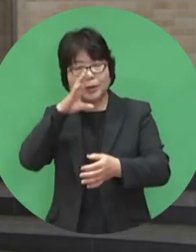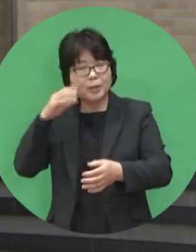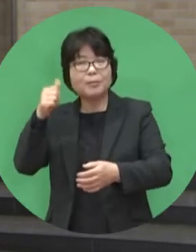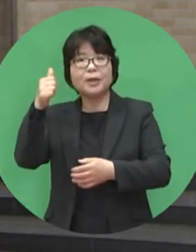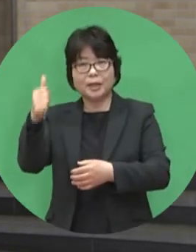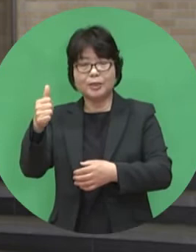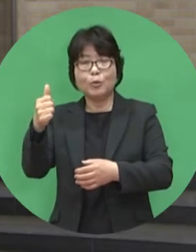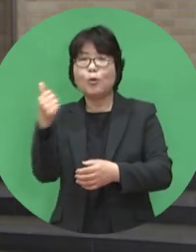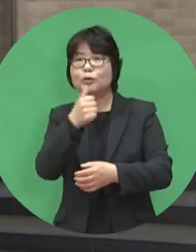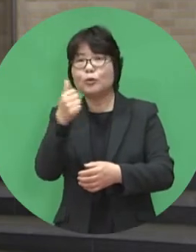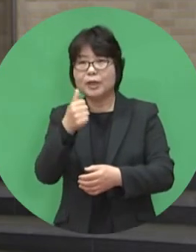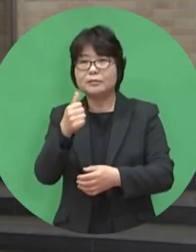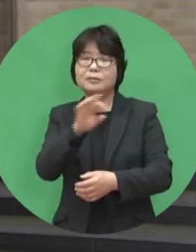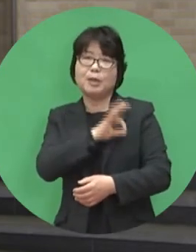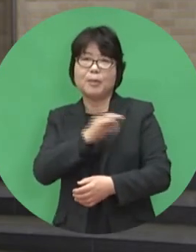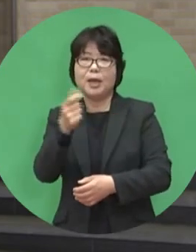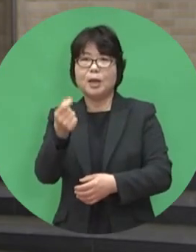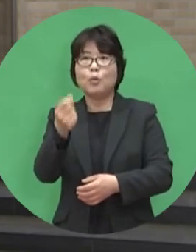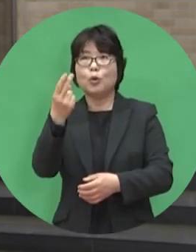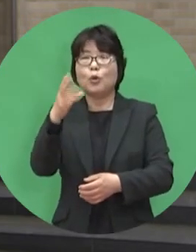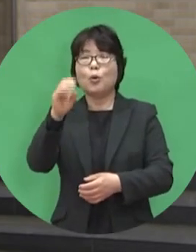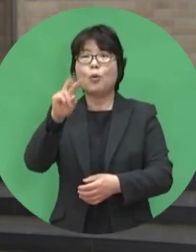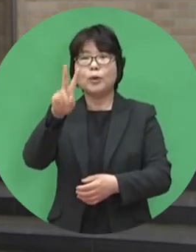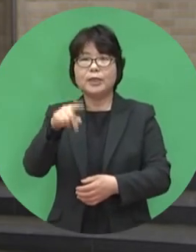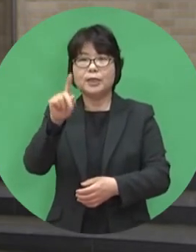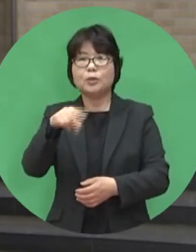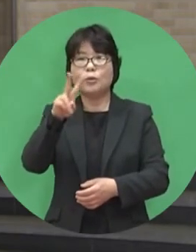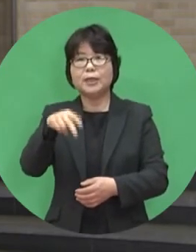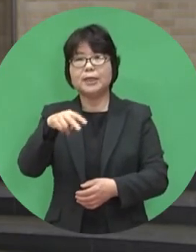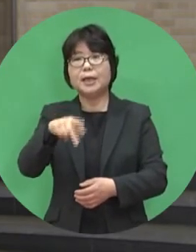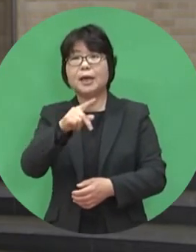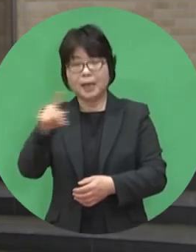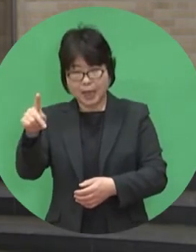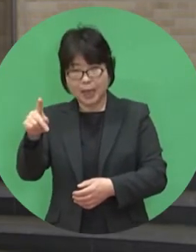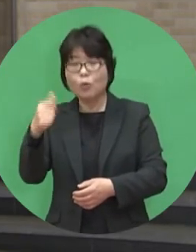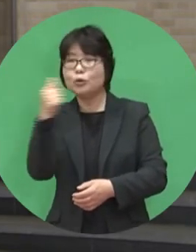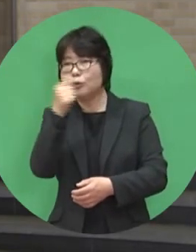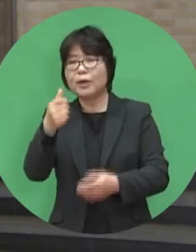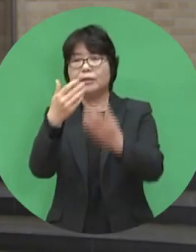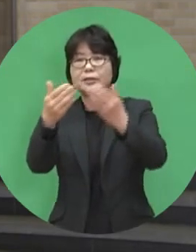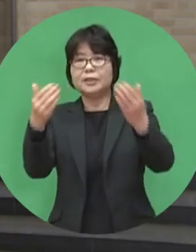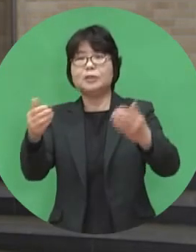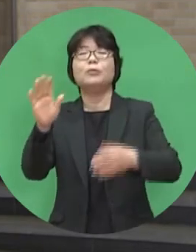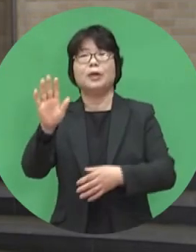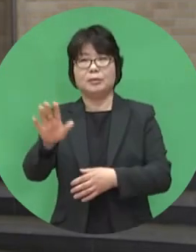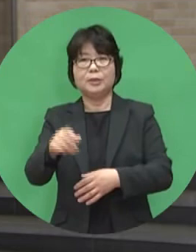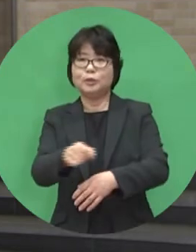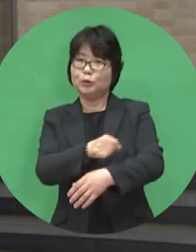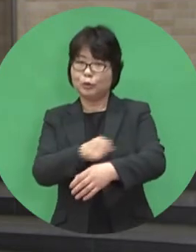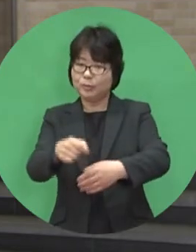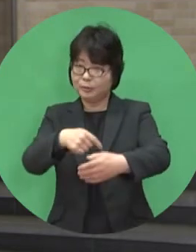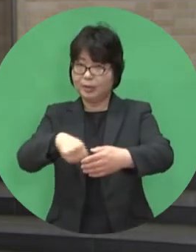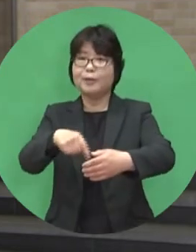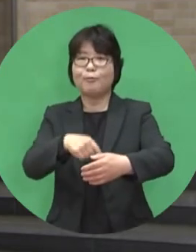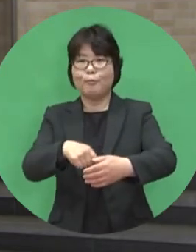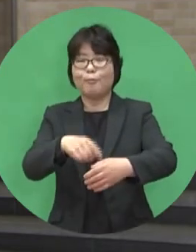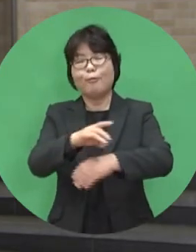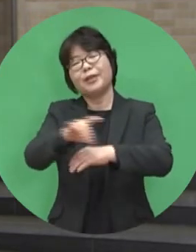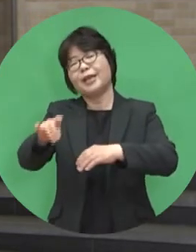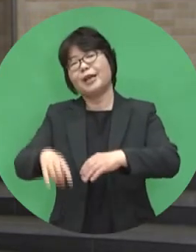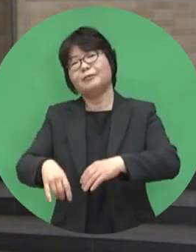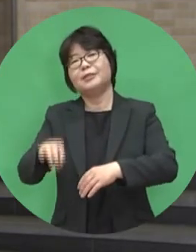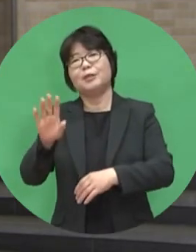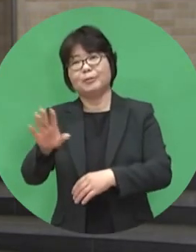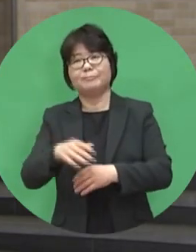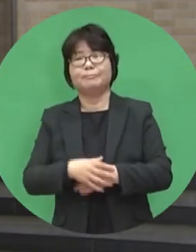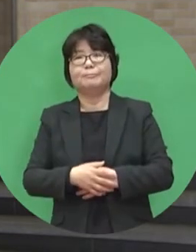する、本居宣長さん、これを紹介する展覧会、ということで特別のものを、企画しています